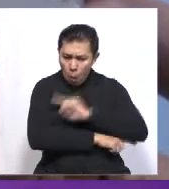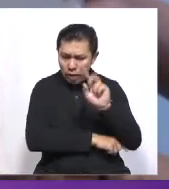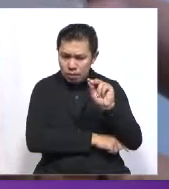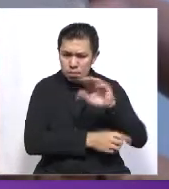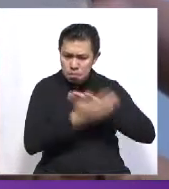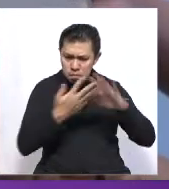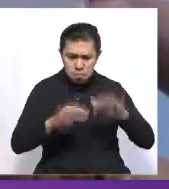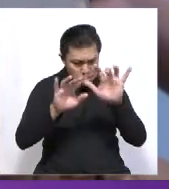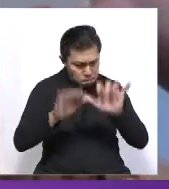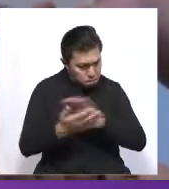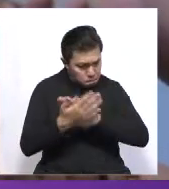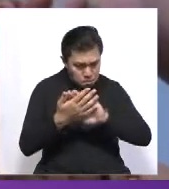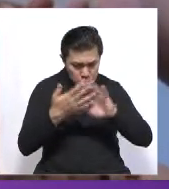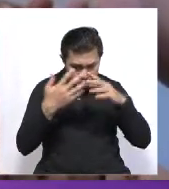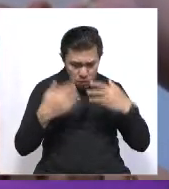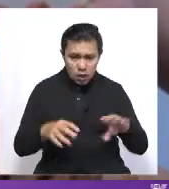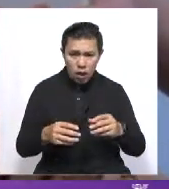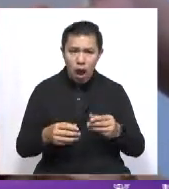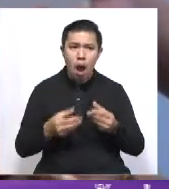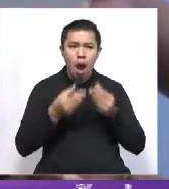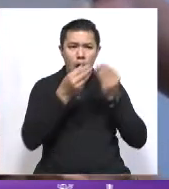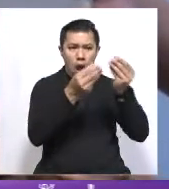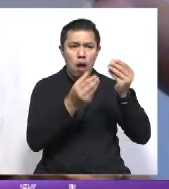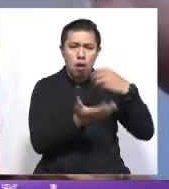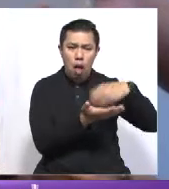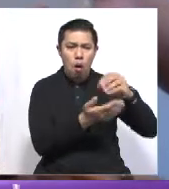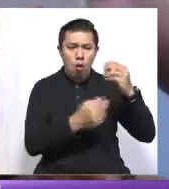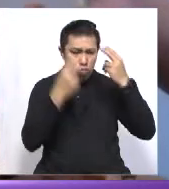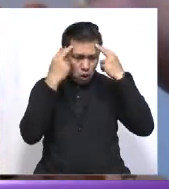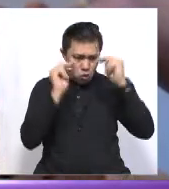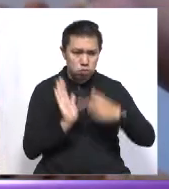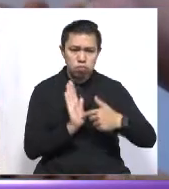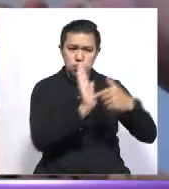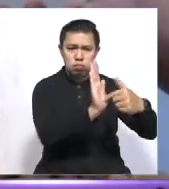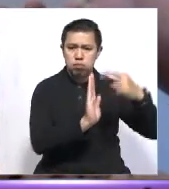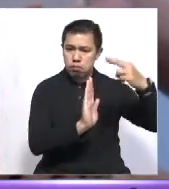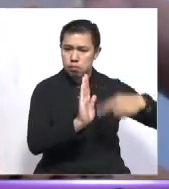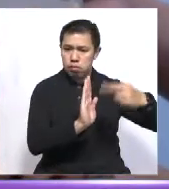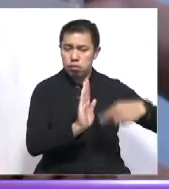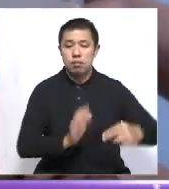ป็นรายลักษณ์อักษรซะก่อนนะครับเมื่อเป็นนั้นก็ควรจะรายงานเป็นรายลักษณ์อักษรไปให้ท่านทราบ